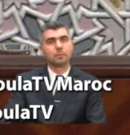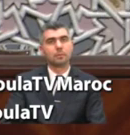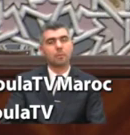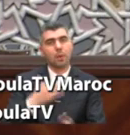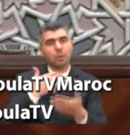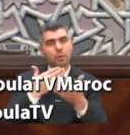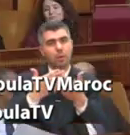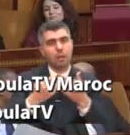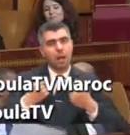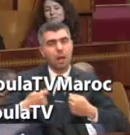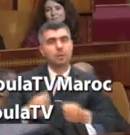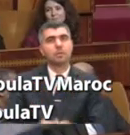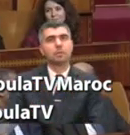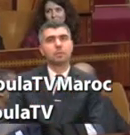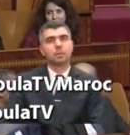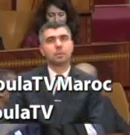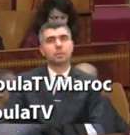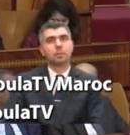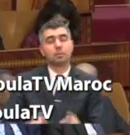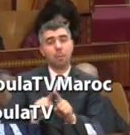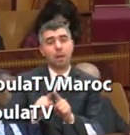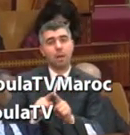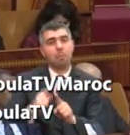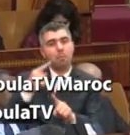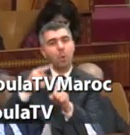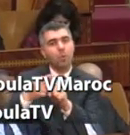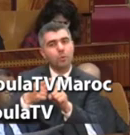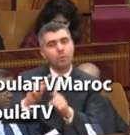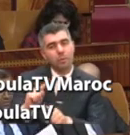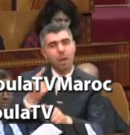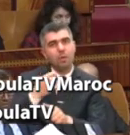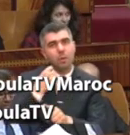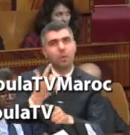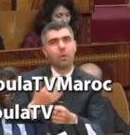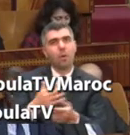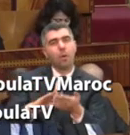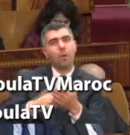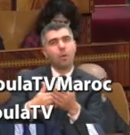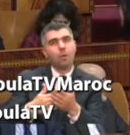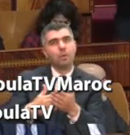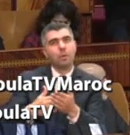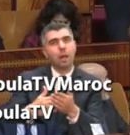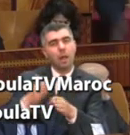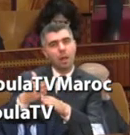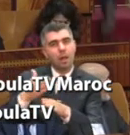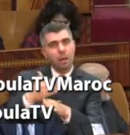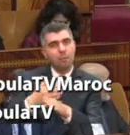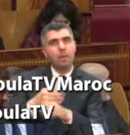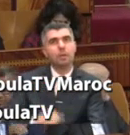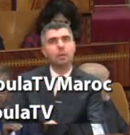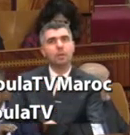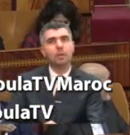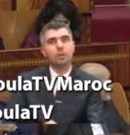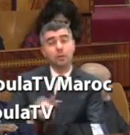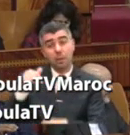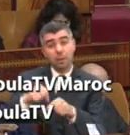شكرا السيد الرئيس. انا بغيت غير نضيف انه اضافه للمناطق اللي ذكرها السيد النائب وضع السؤال،